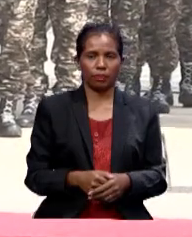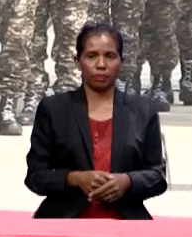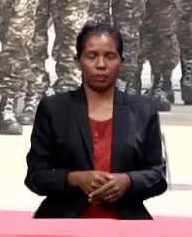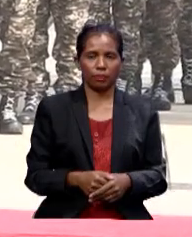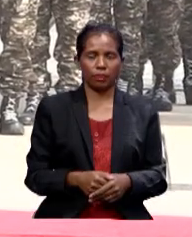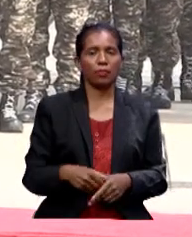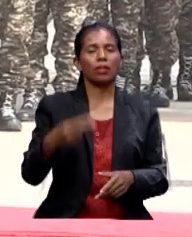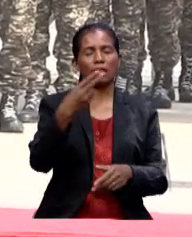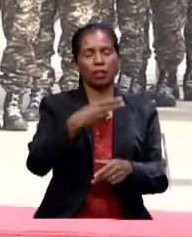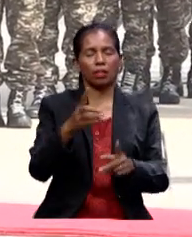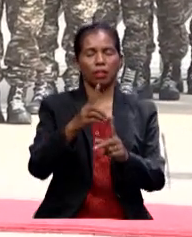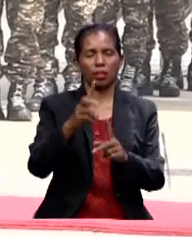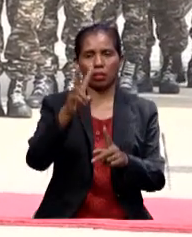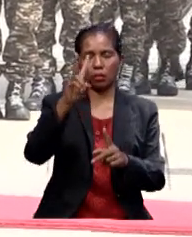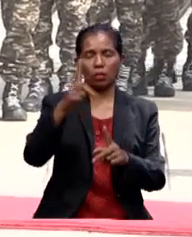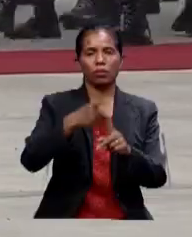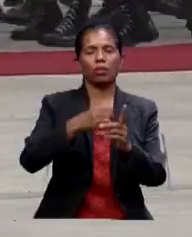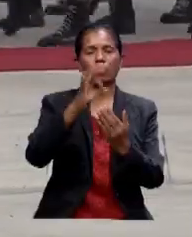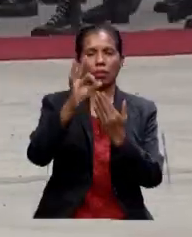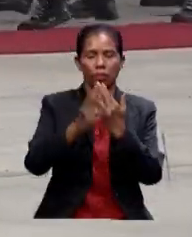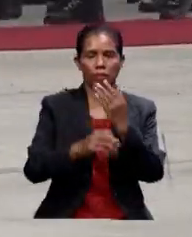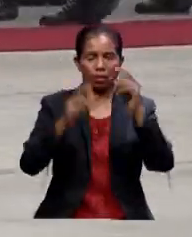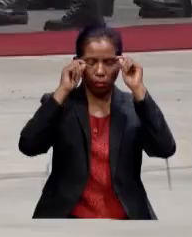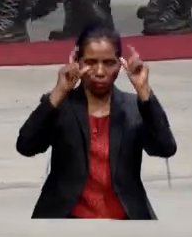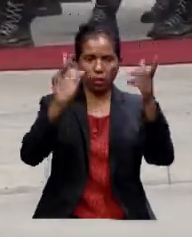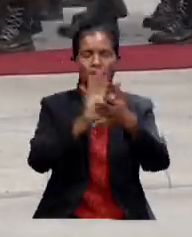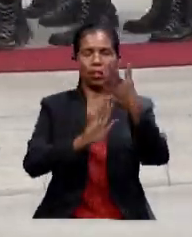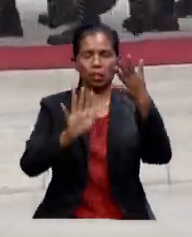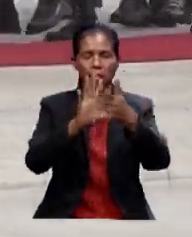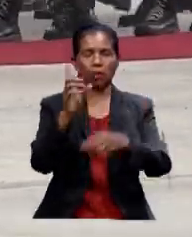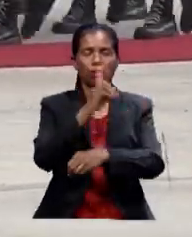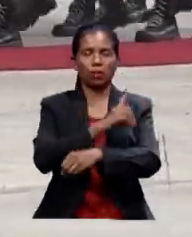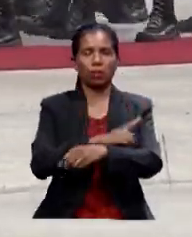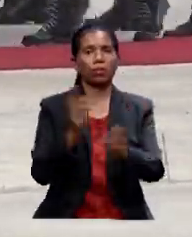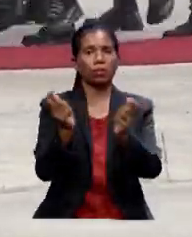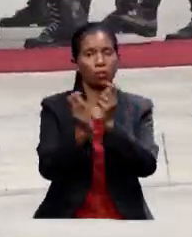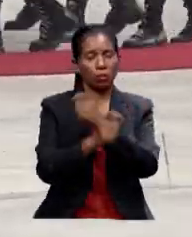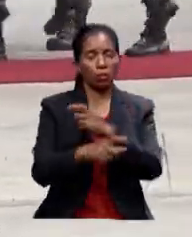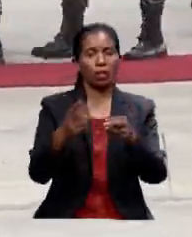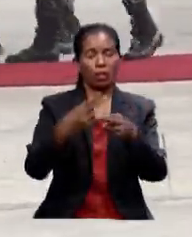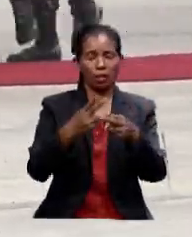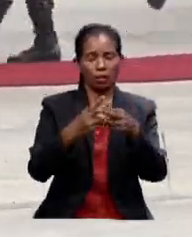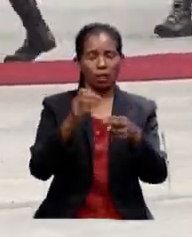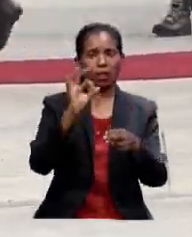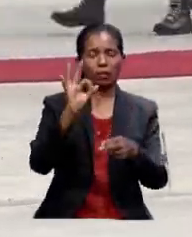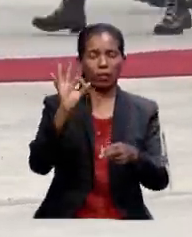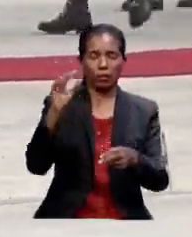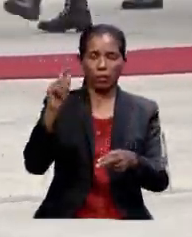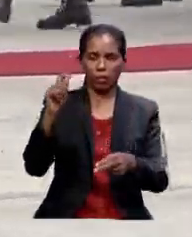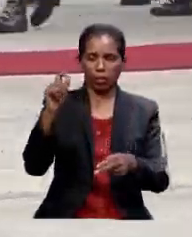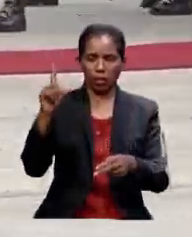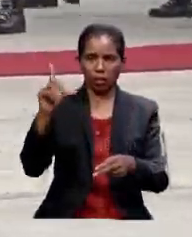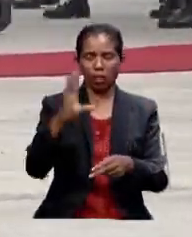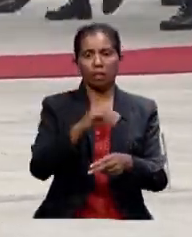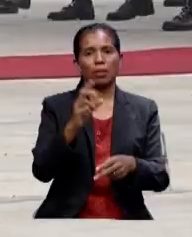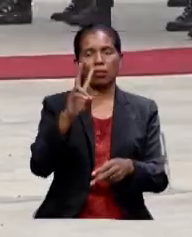Ia kinta lorong rua fulan Fevereru ne, Timor Leste ko mora lorong transforma sa un Valentil ba Valentil Forsa Defesa Timor Leste ka FFD Teli badala rua nurresen